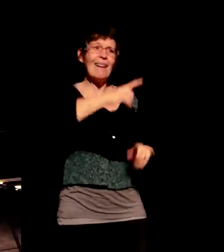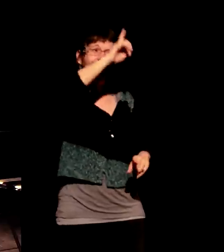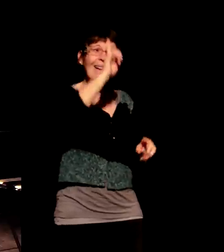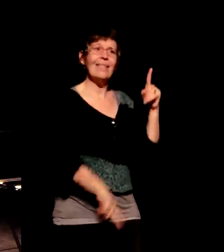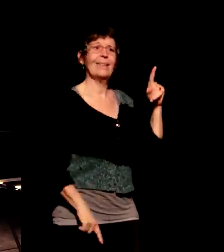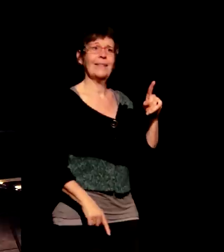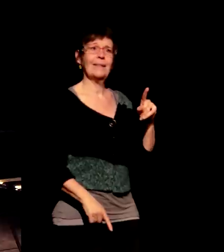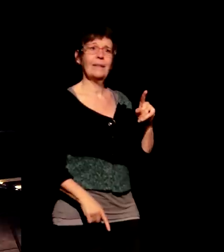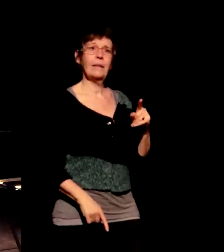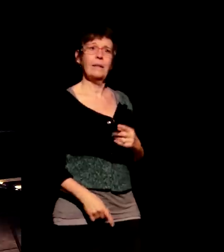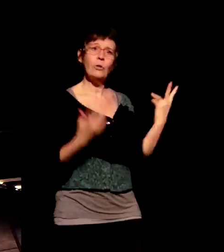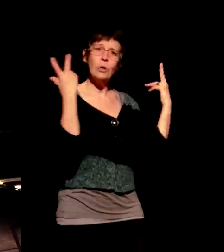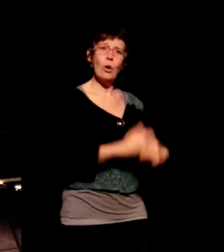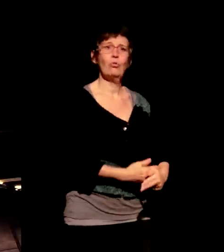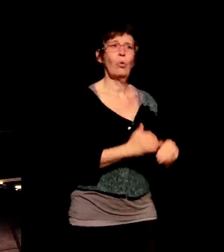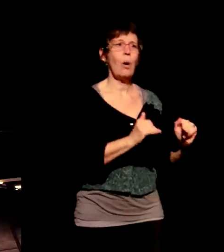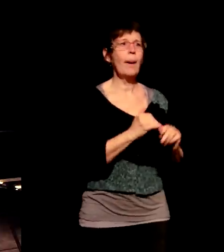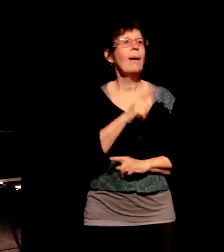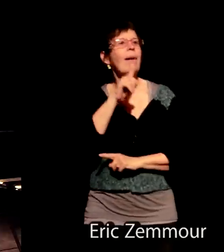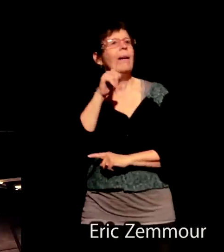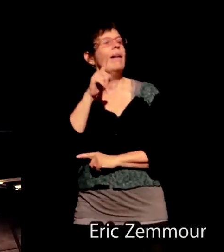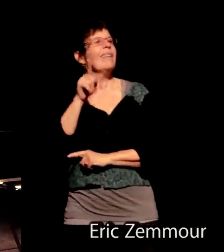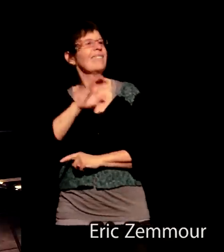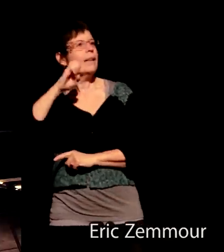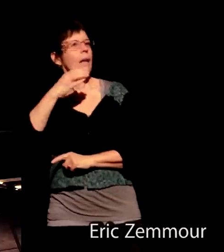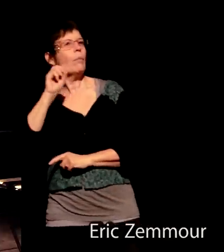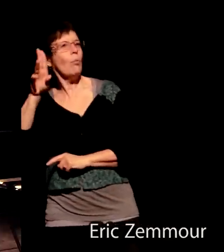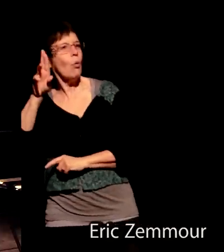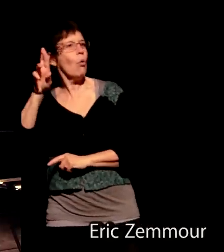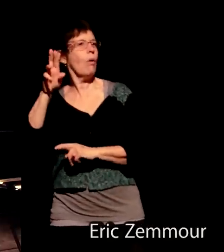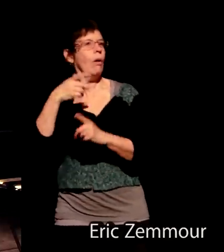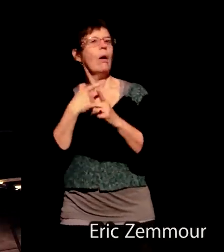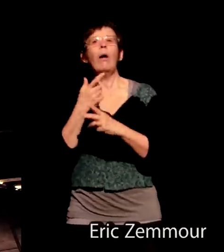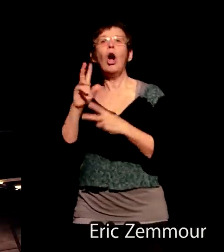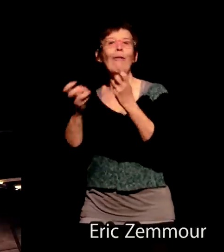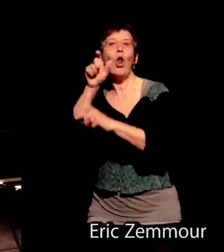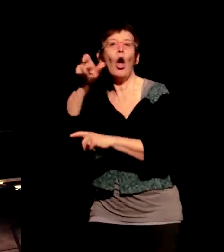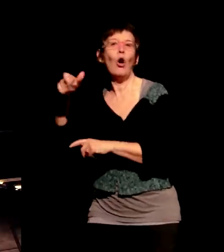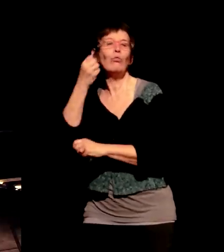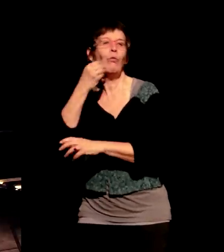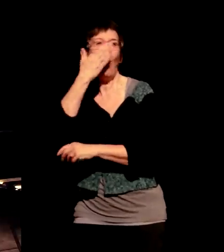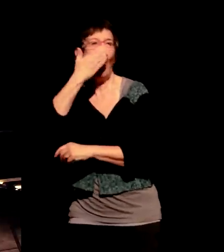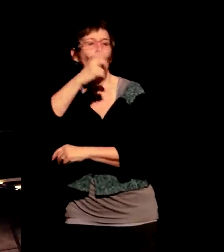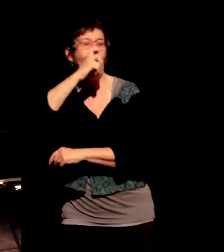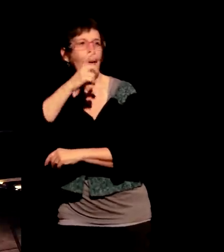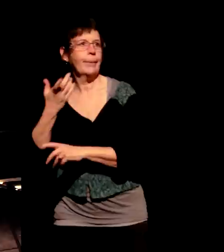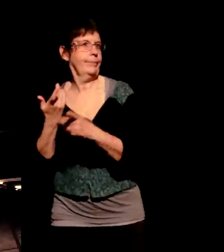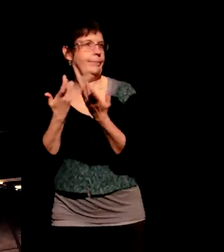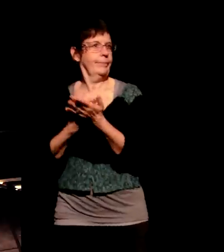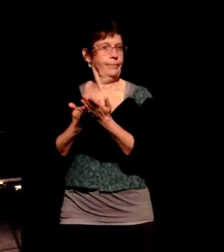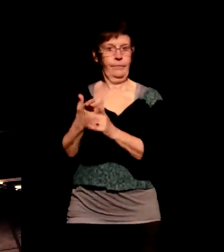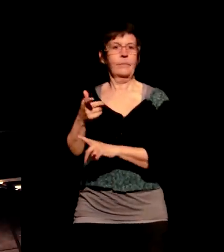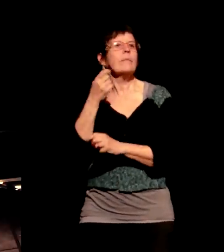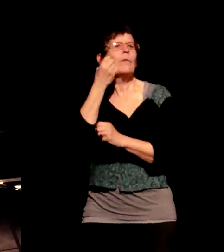quand Zemmour dit « la plupart des trafiquants sont noirs et arabes, c'est comme ça, c'est un fait », qu'il est condamné pour ses propos, il va sur tous les plateaux télé où il va tout le